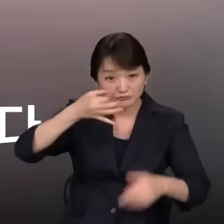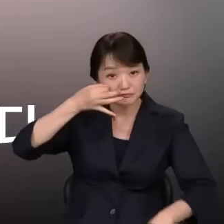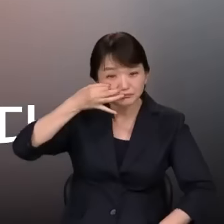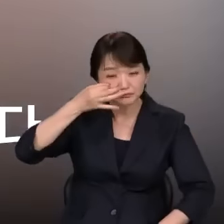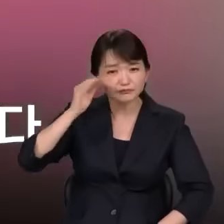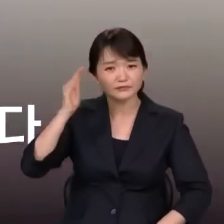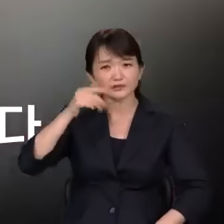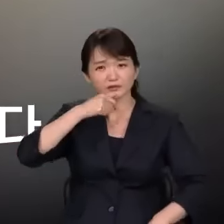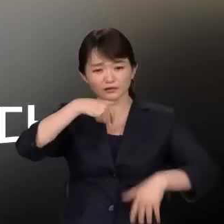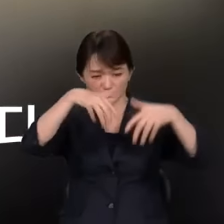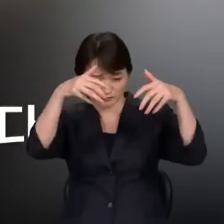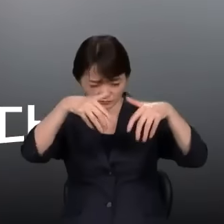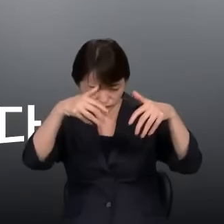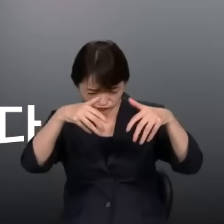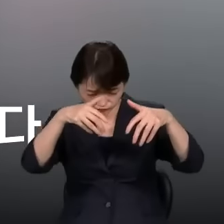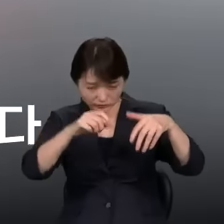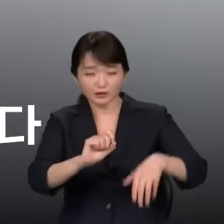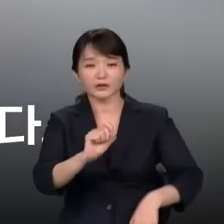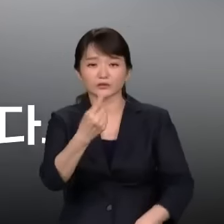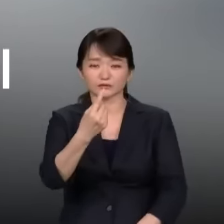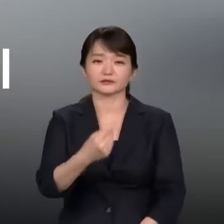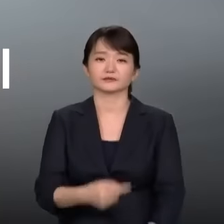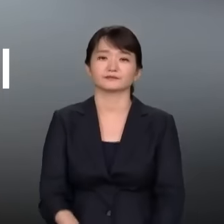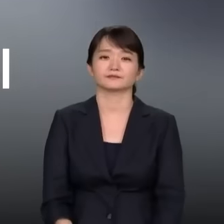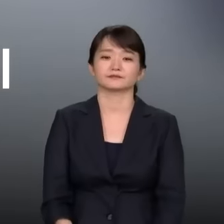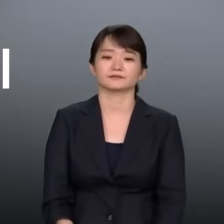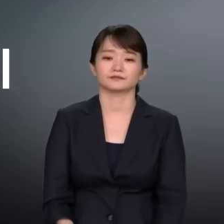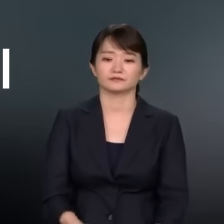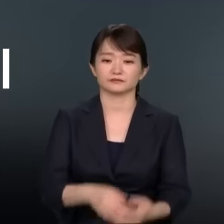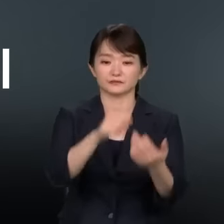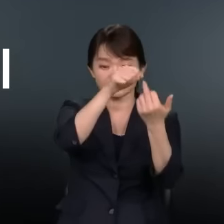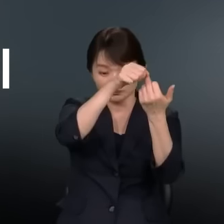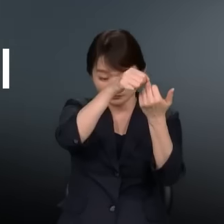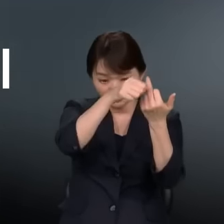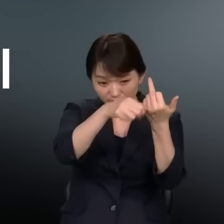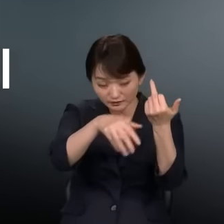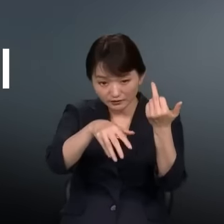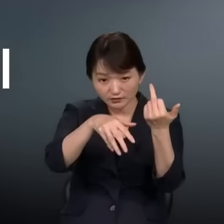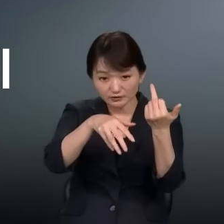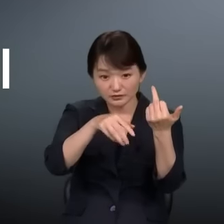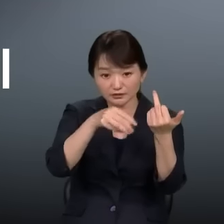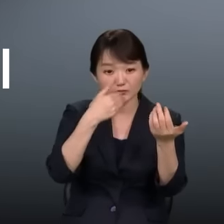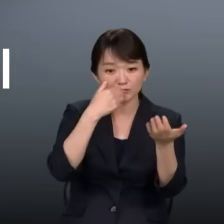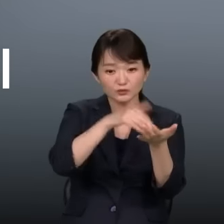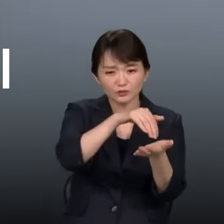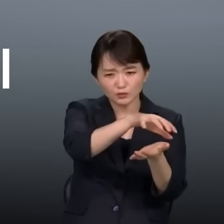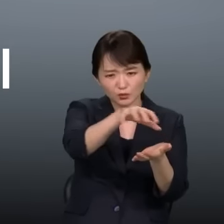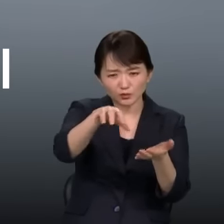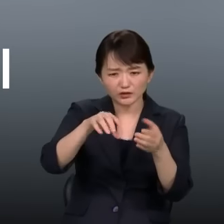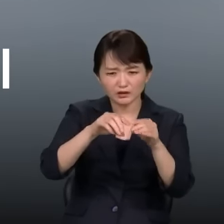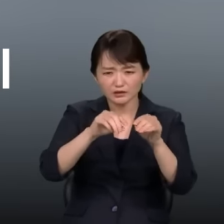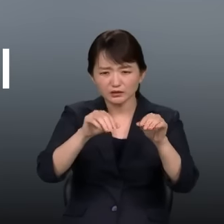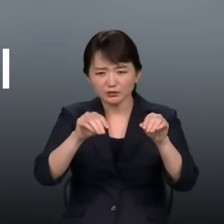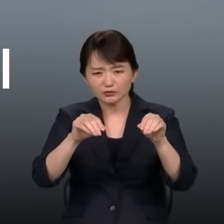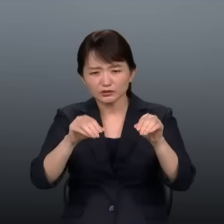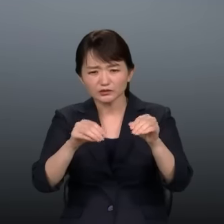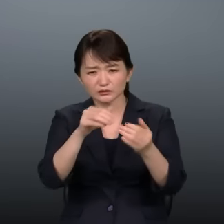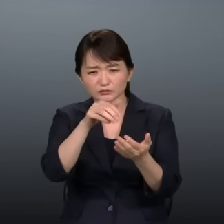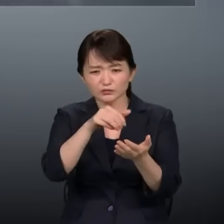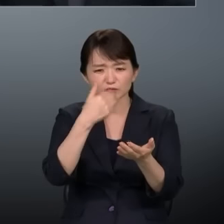최근 내린 폭우를 주된 원인으로 지목했습니다. 화산암으로 구성된 백두산에는 점토 광물이 많아 그 영향을 받았다는